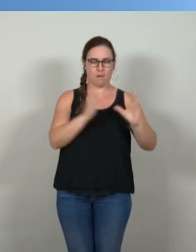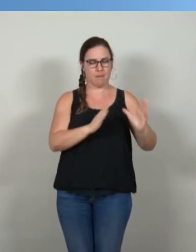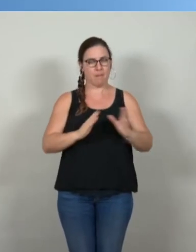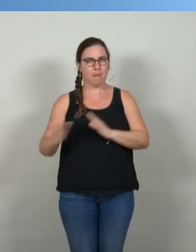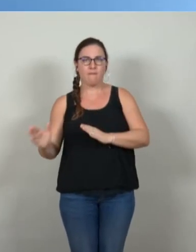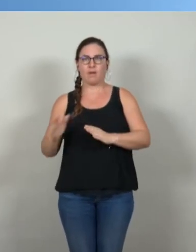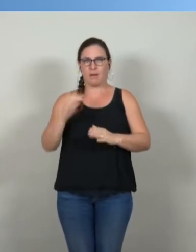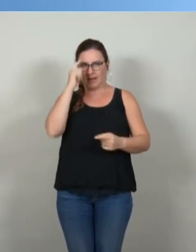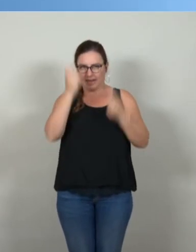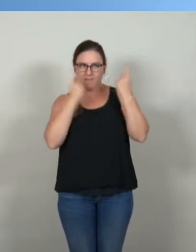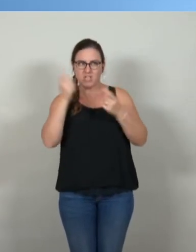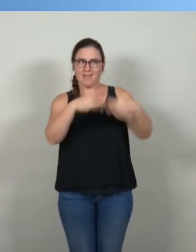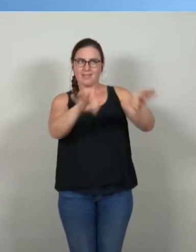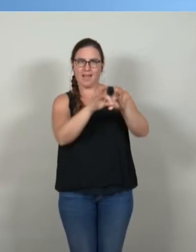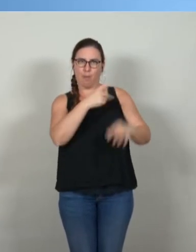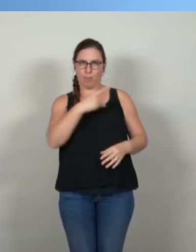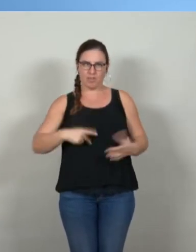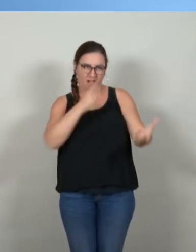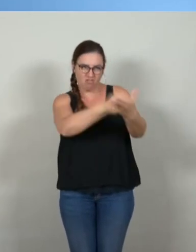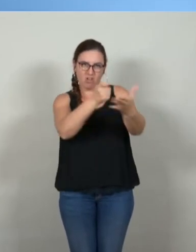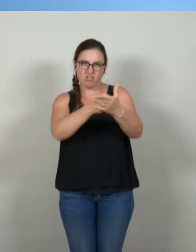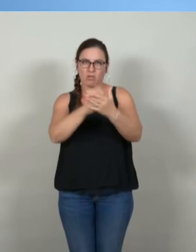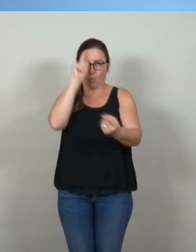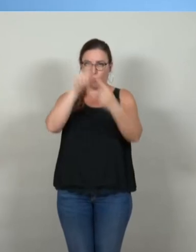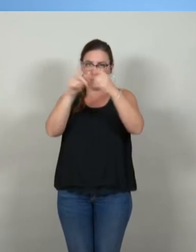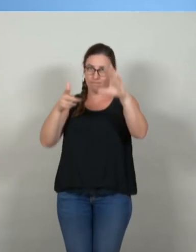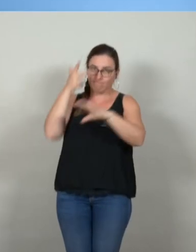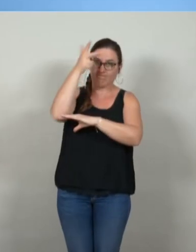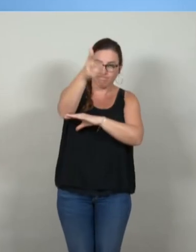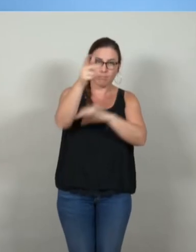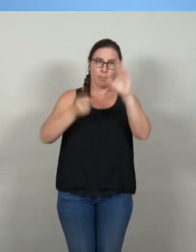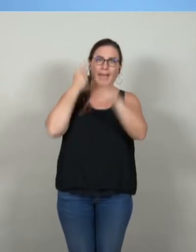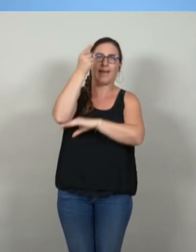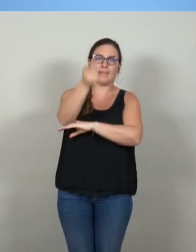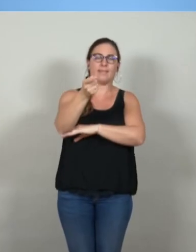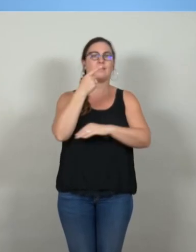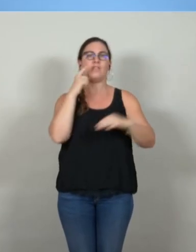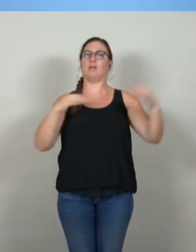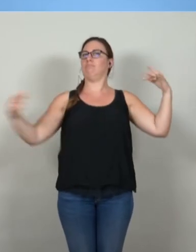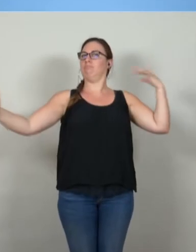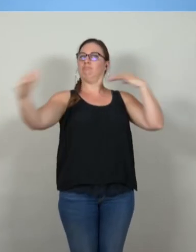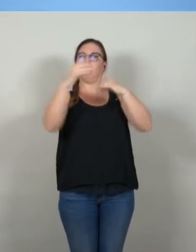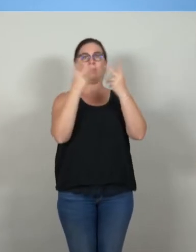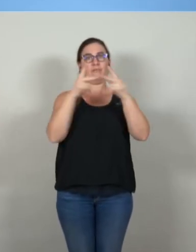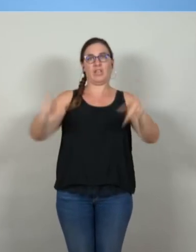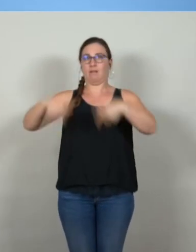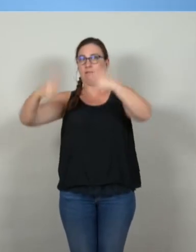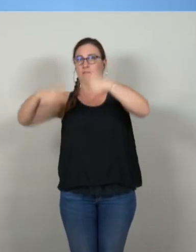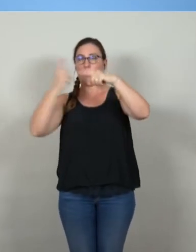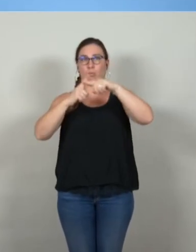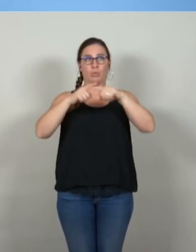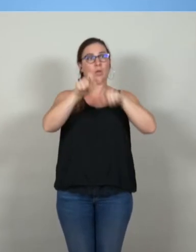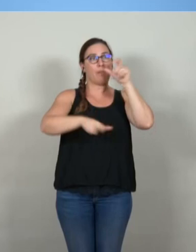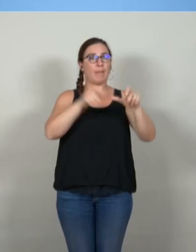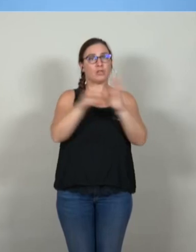opportunités foncières et d'inscrire de façon pérenne la fonction productive dans le paysage urbain comme dans l'univers mental des